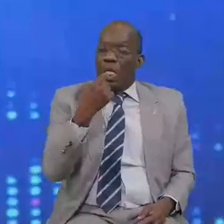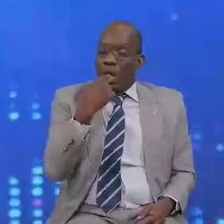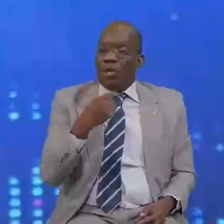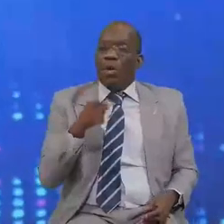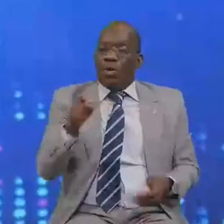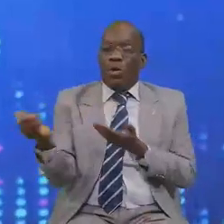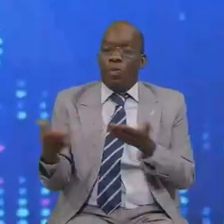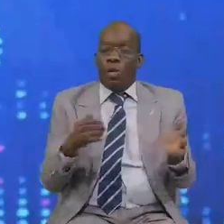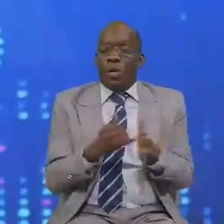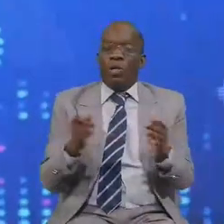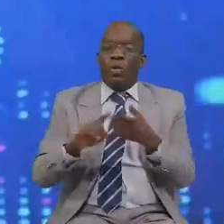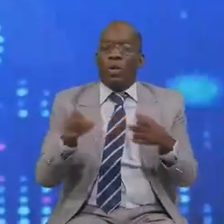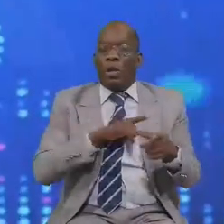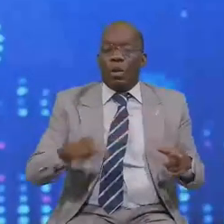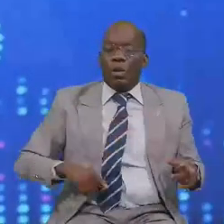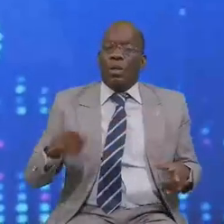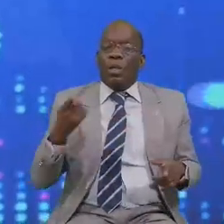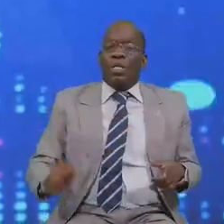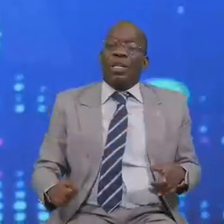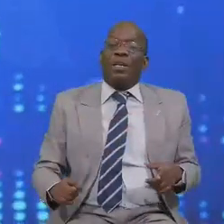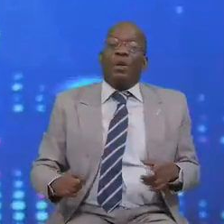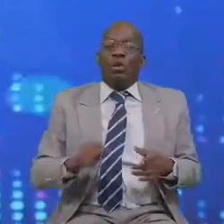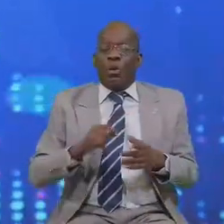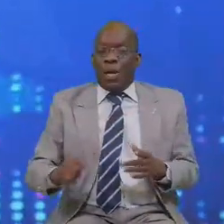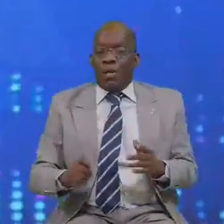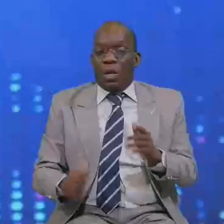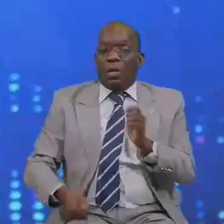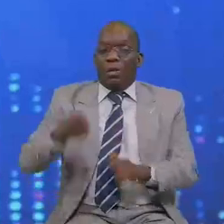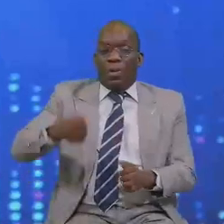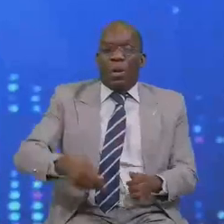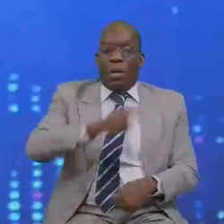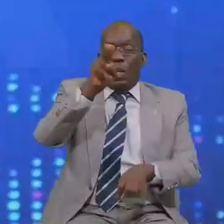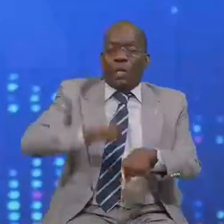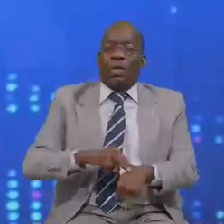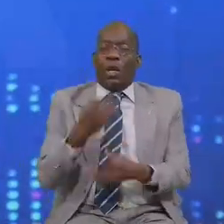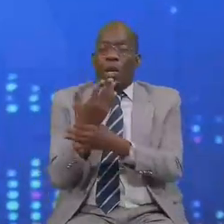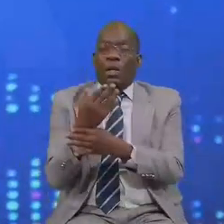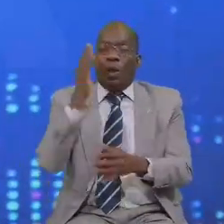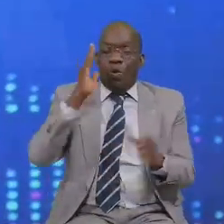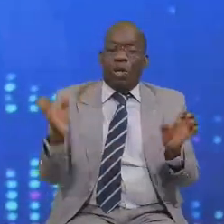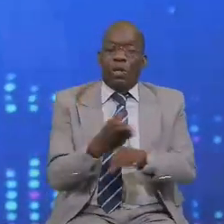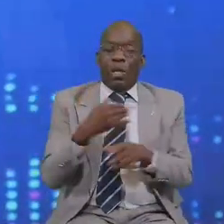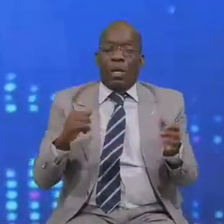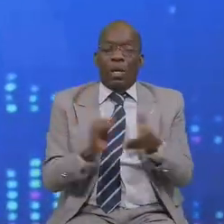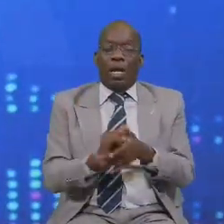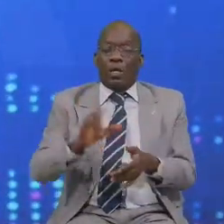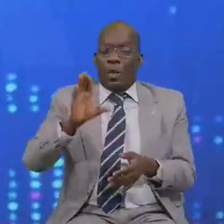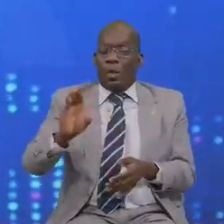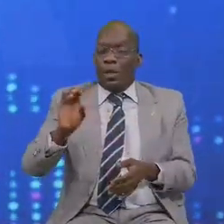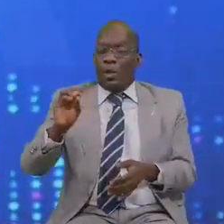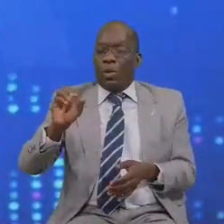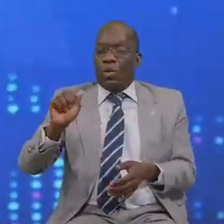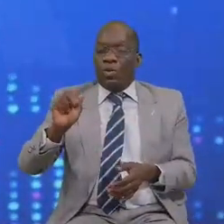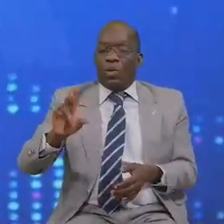Et la main surnaturelle prend ce feu, touche ta